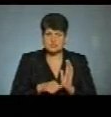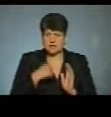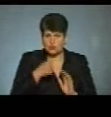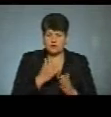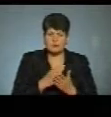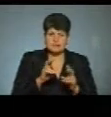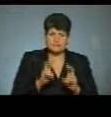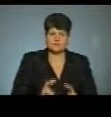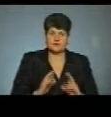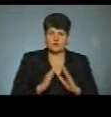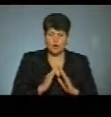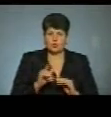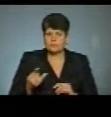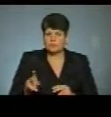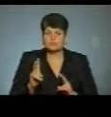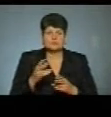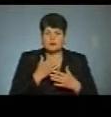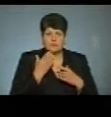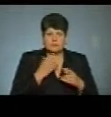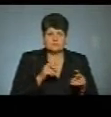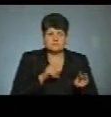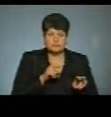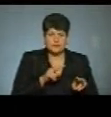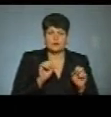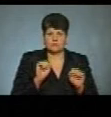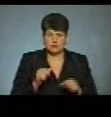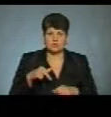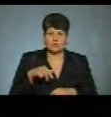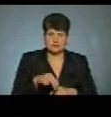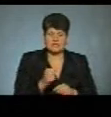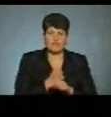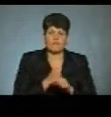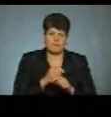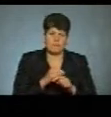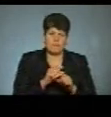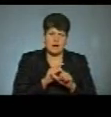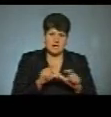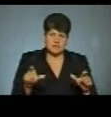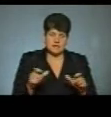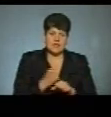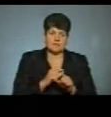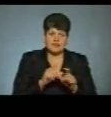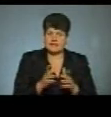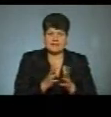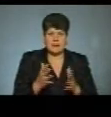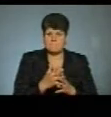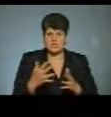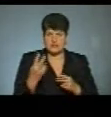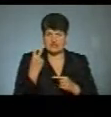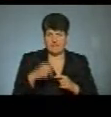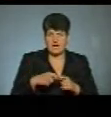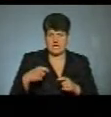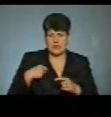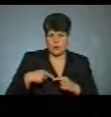бути вдома, людям, про яких немає кому подбати, дозволено відвідувати магазини та аптеки, які розміщені на відстані не більше, ніж 2 кілометри від